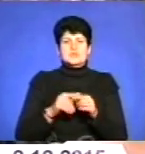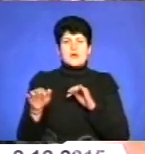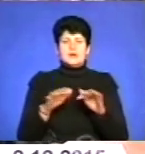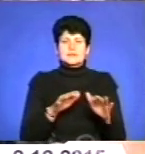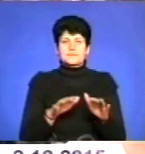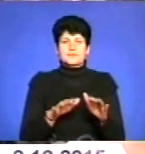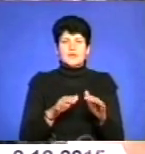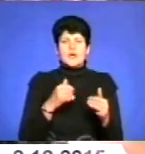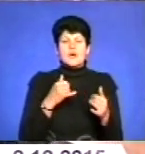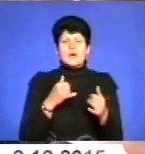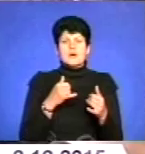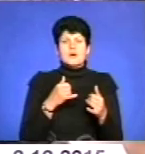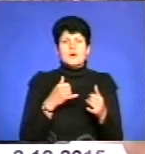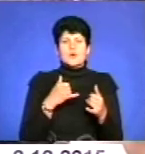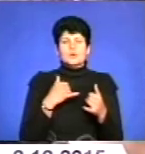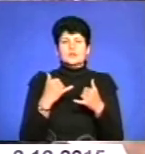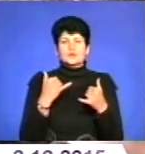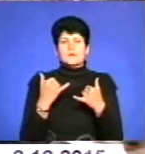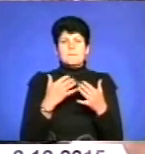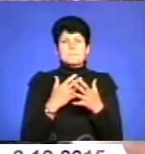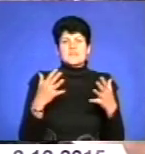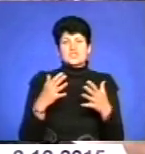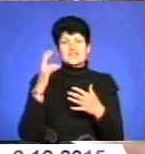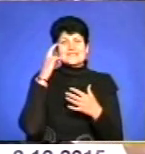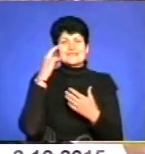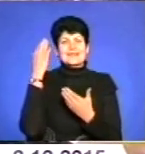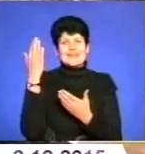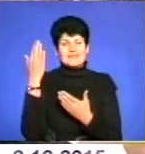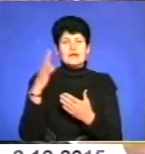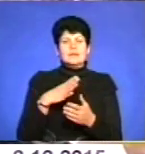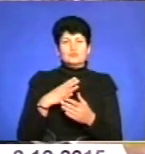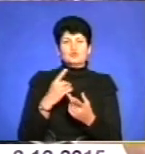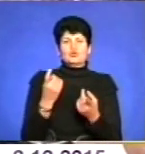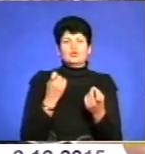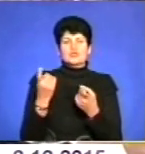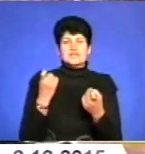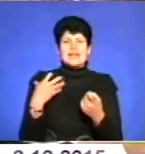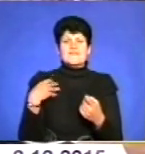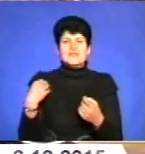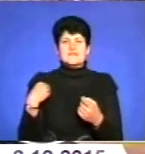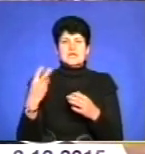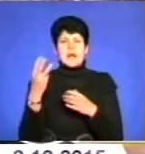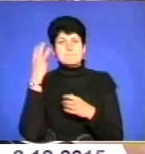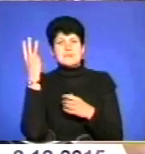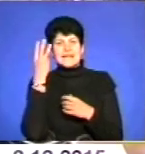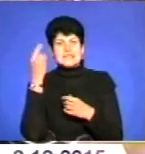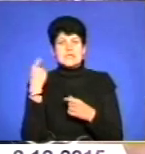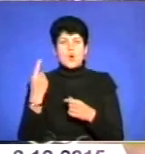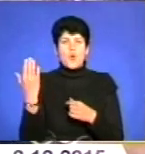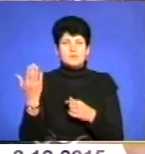більше через нашу столицю, через Київ, але було долучено, наприклад, Львівська, Хмельницька область, і в них так само